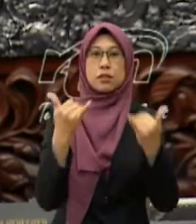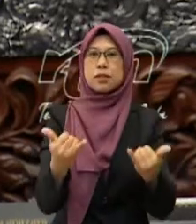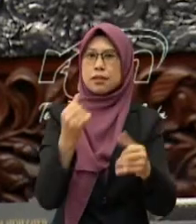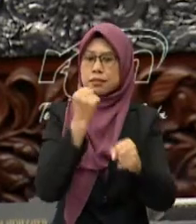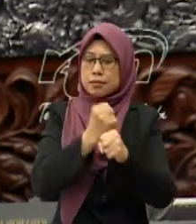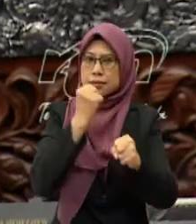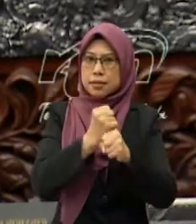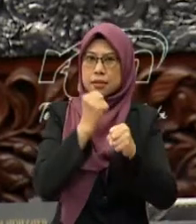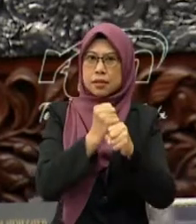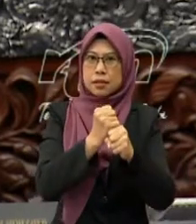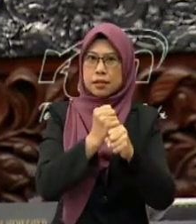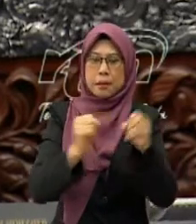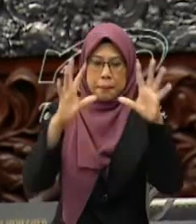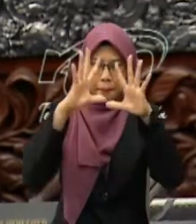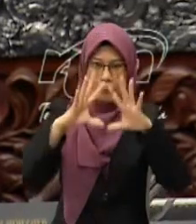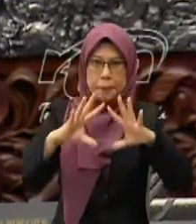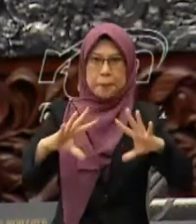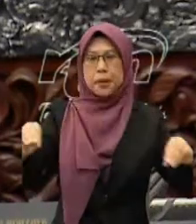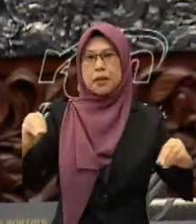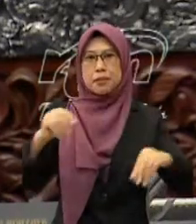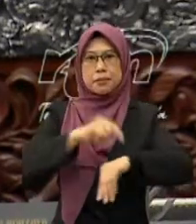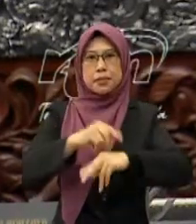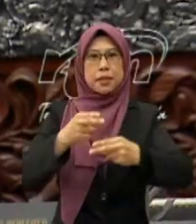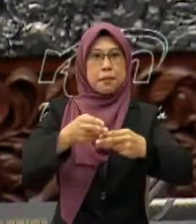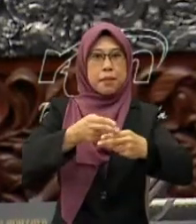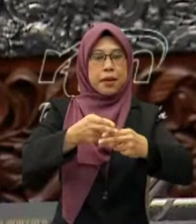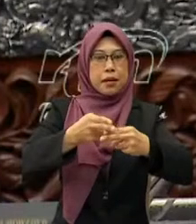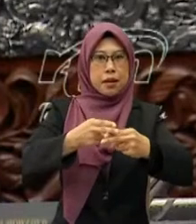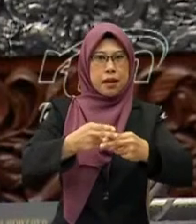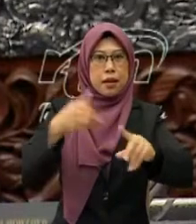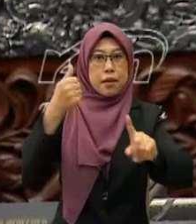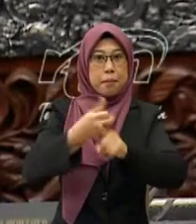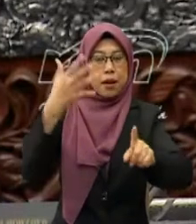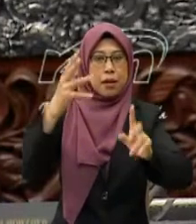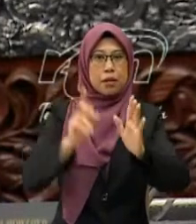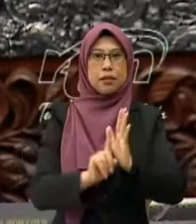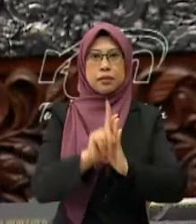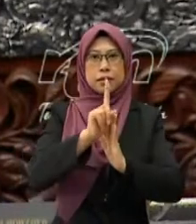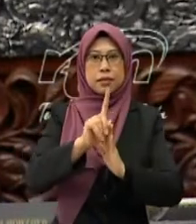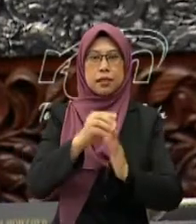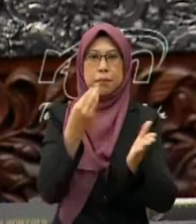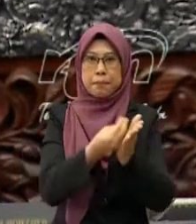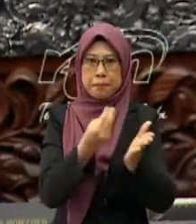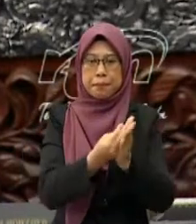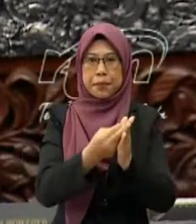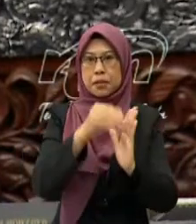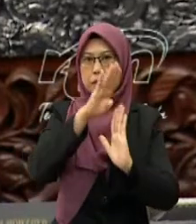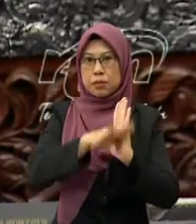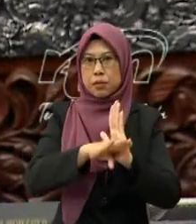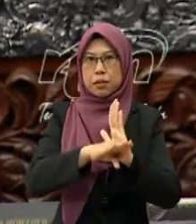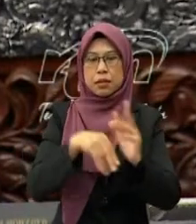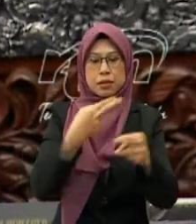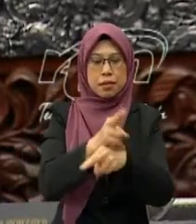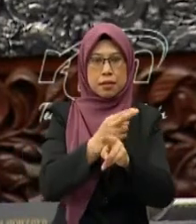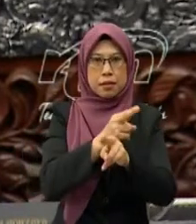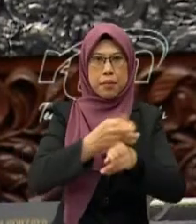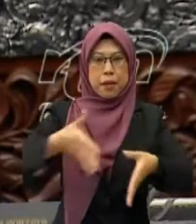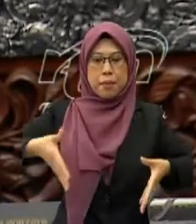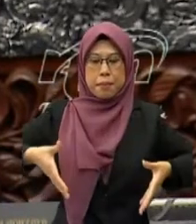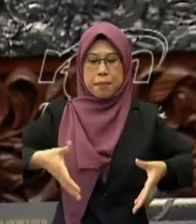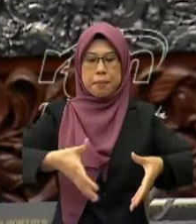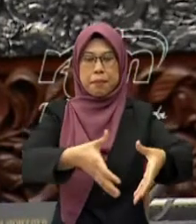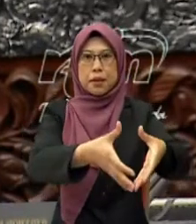kepada kerja-kerja penjelasan jangka pendek yang bersifat infak yang tinggi dengan kos yang rendah seperti penyelenggaraan sistem